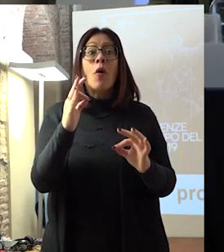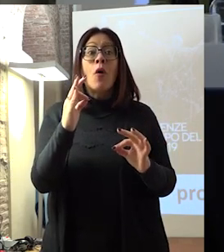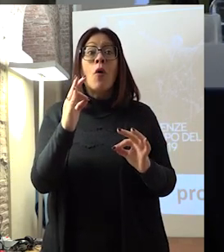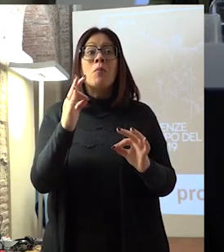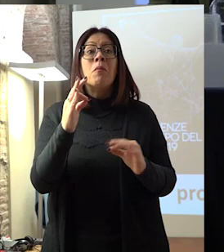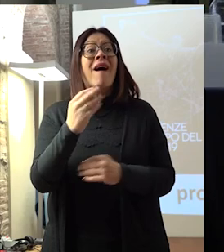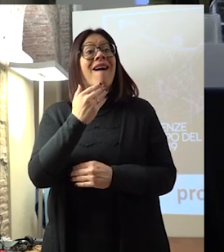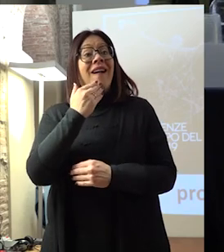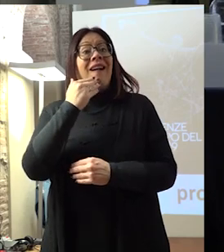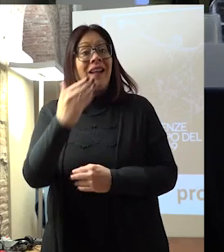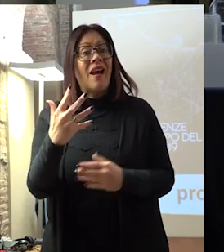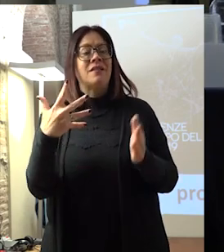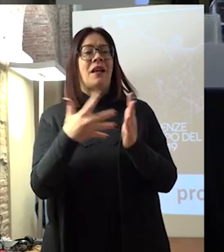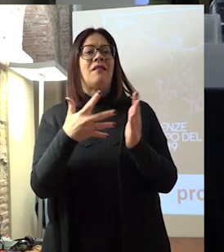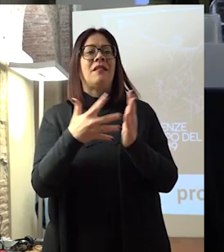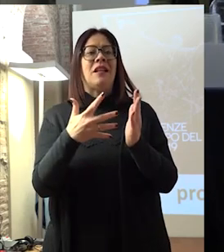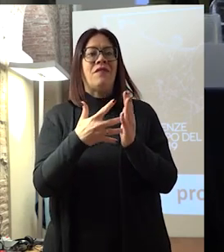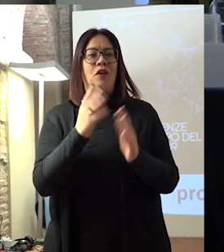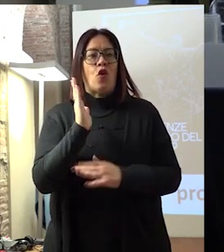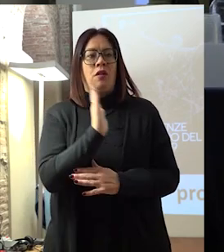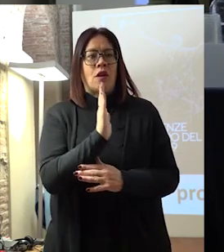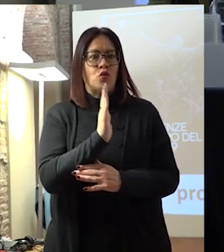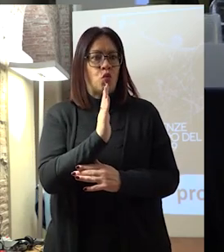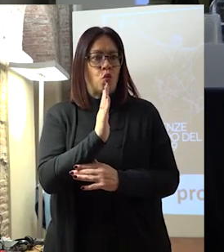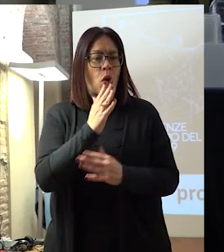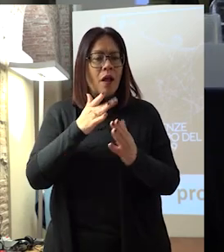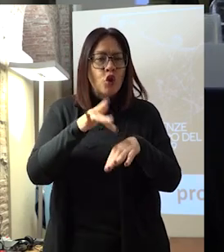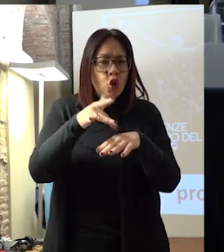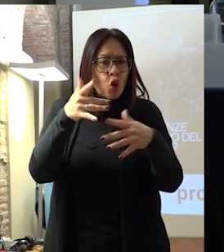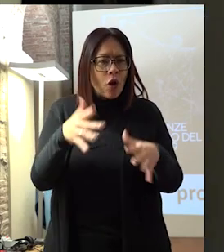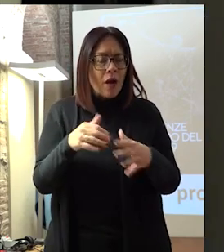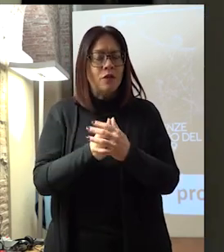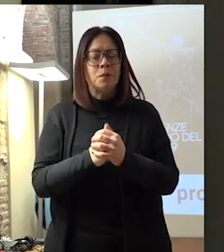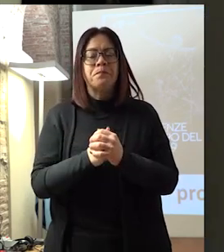quelle difficoltà, ma grazie a quelle specificità.